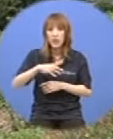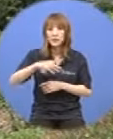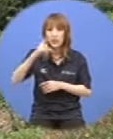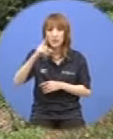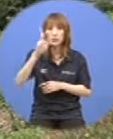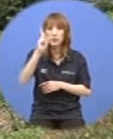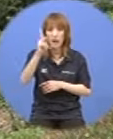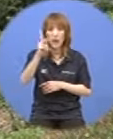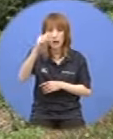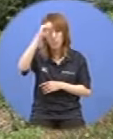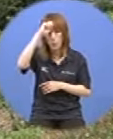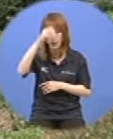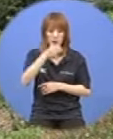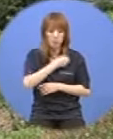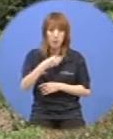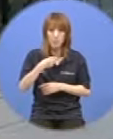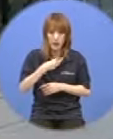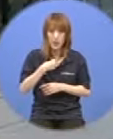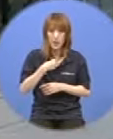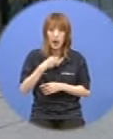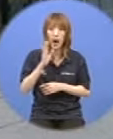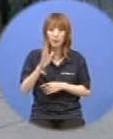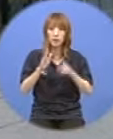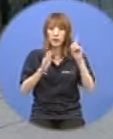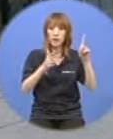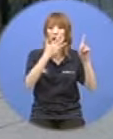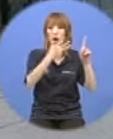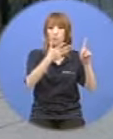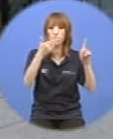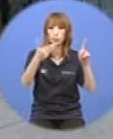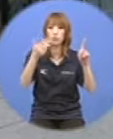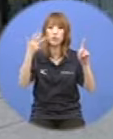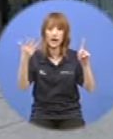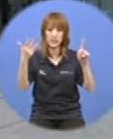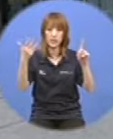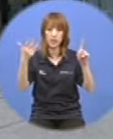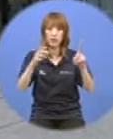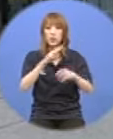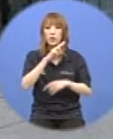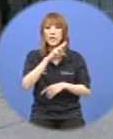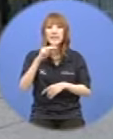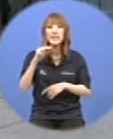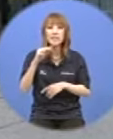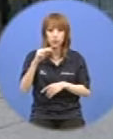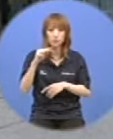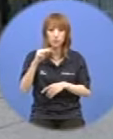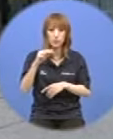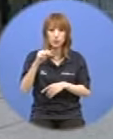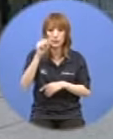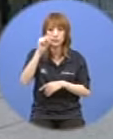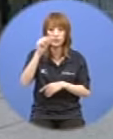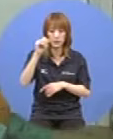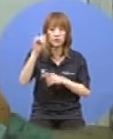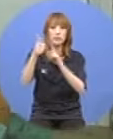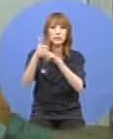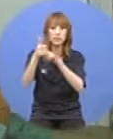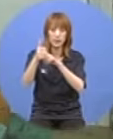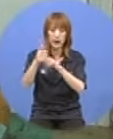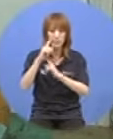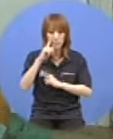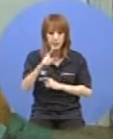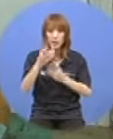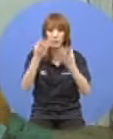ラリアを媒介するっていうのは分かったのは1898年で、これはイギリス人が発見をしたわけですけ